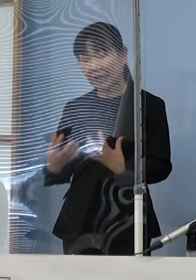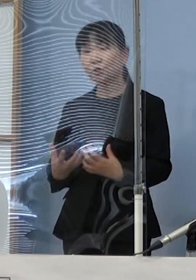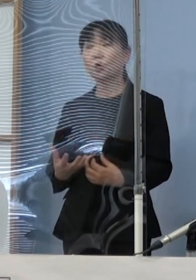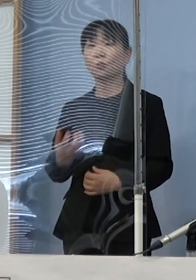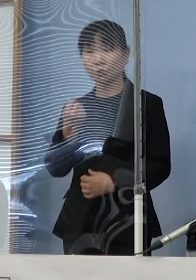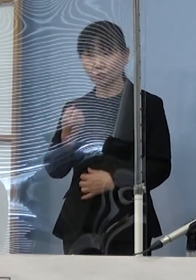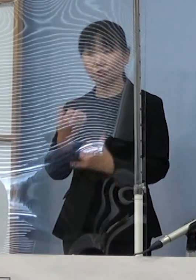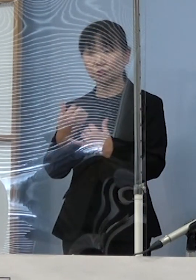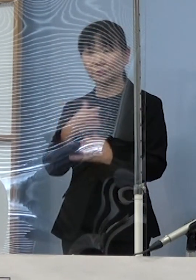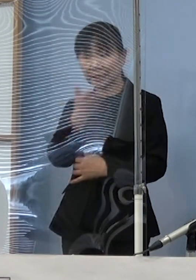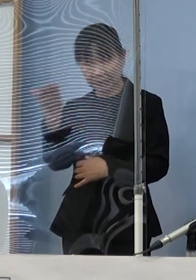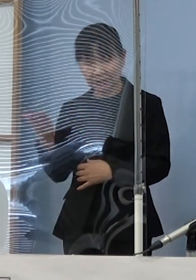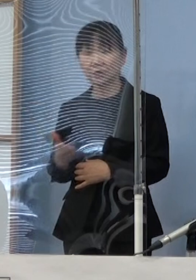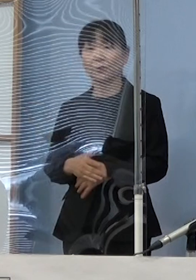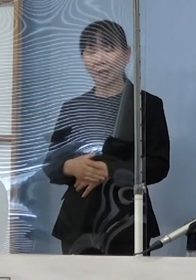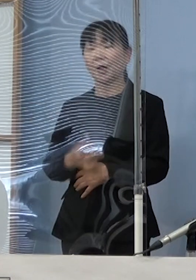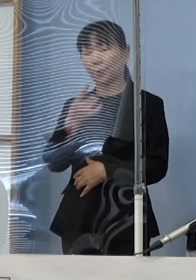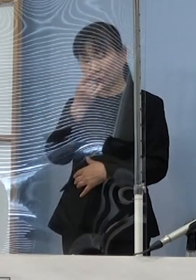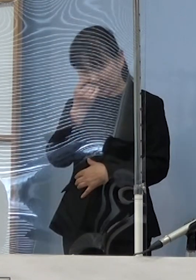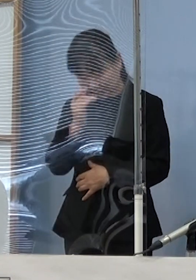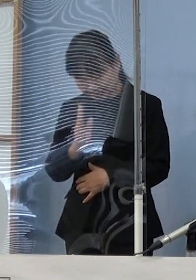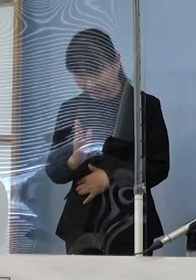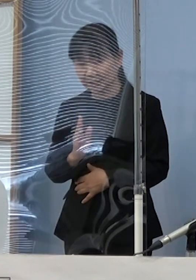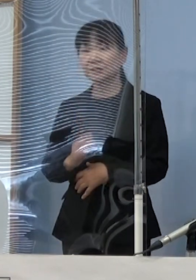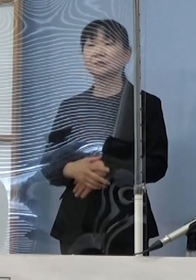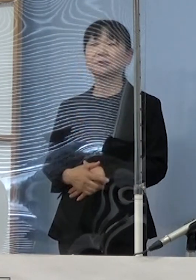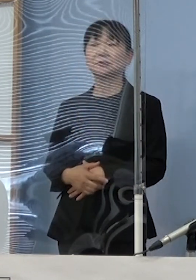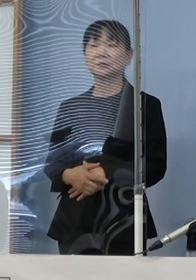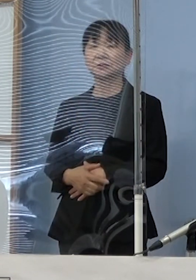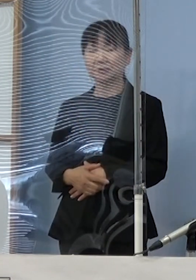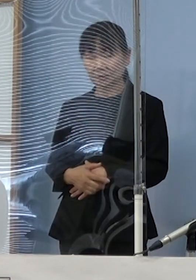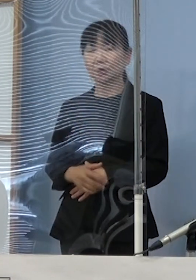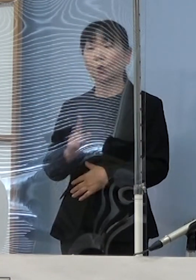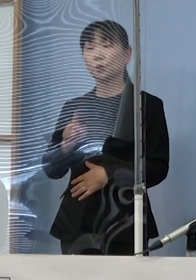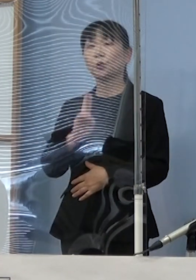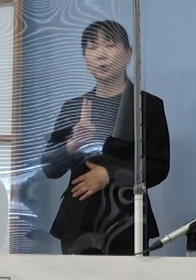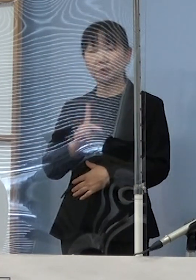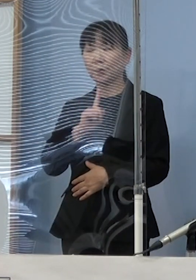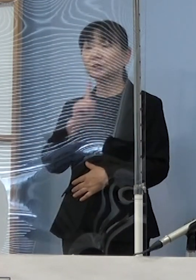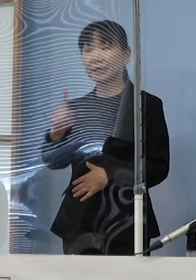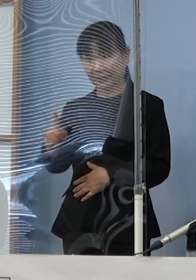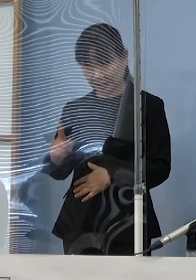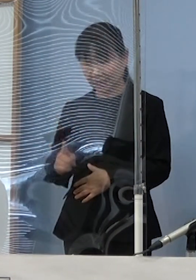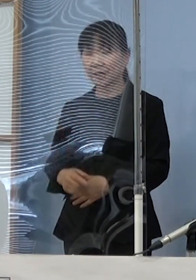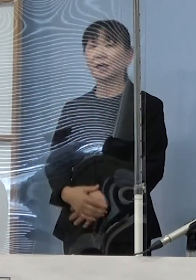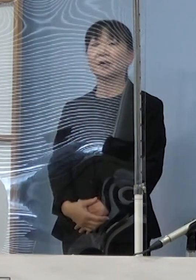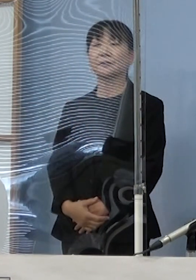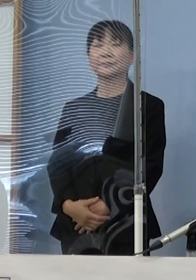りを持って、そうした皆さん方には申し訳ないですね、このように申し上げました。